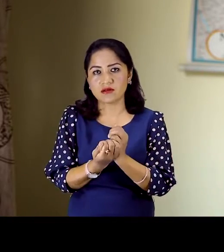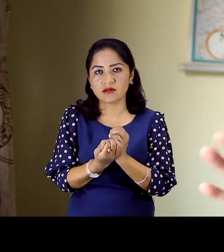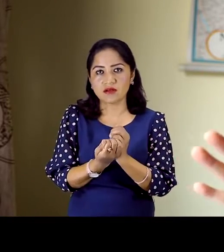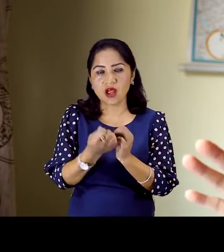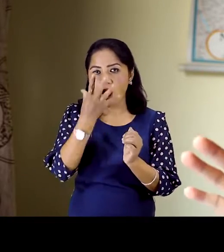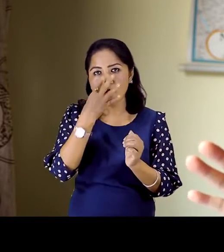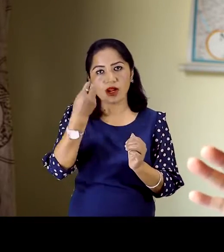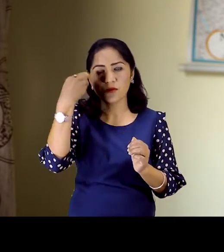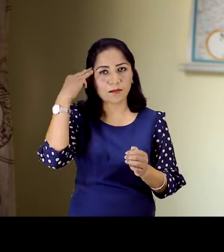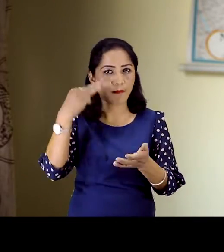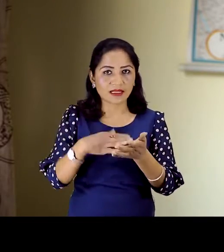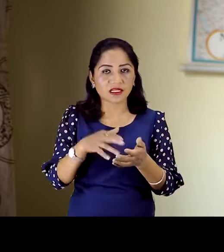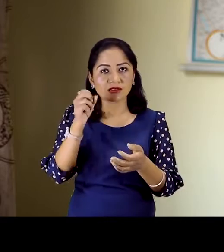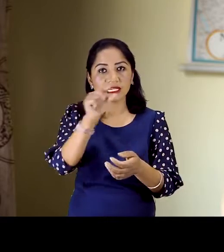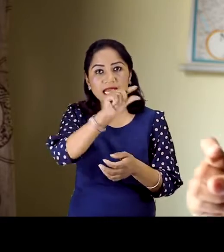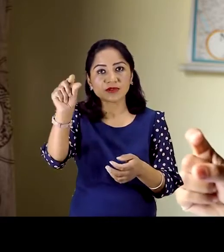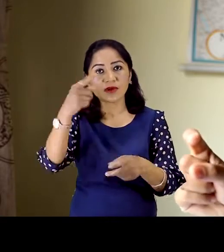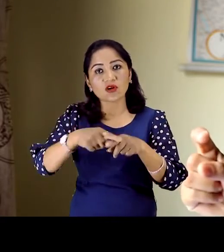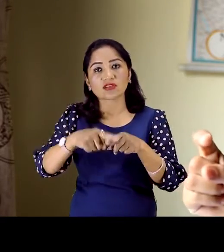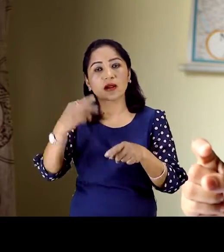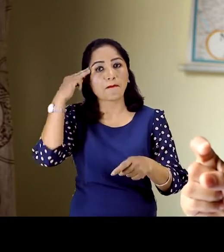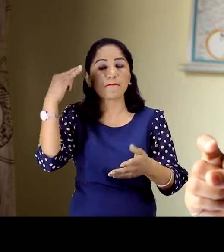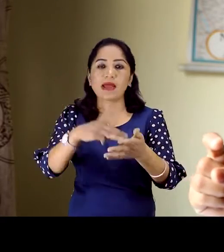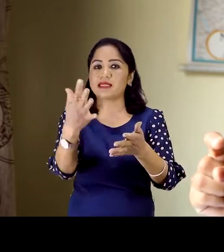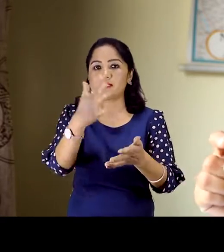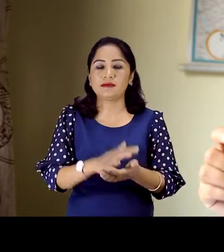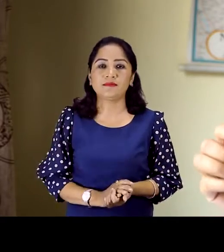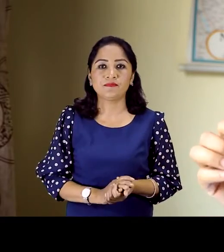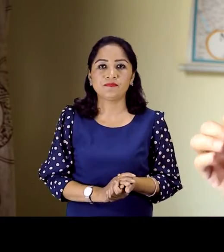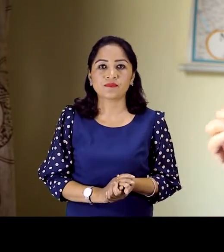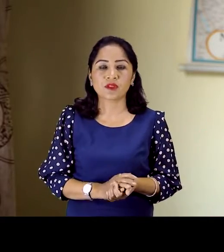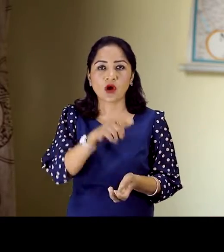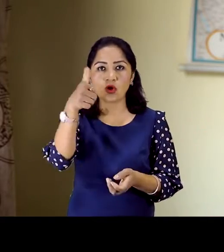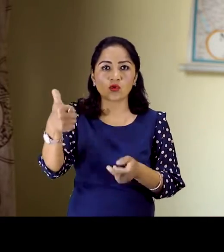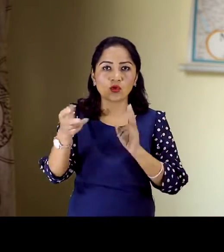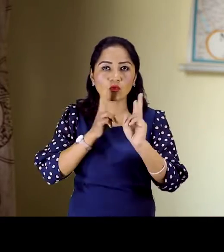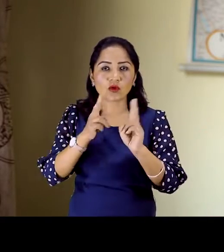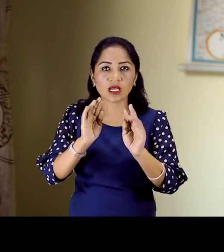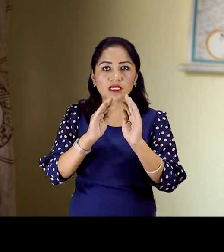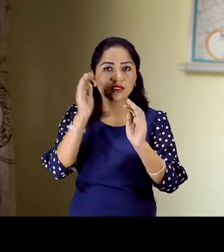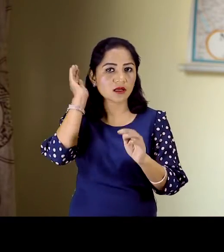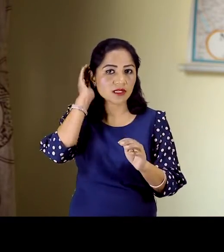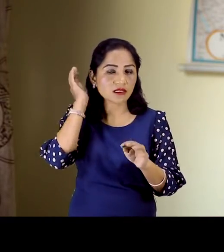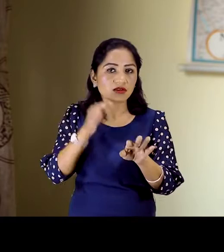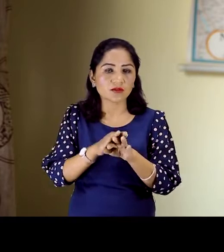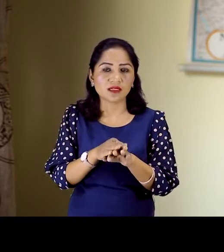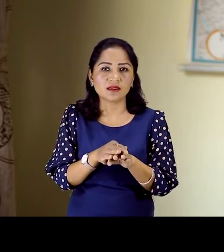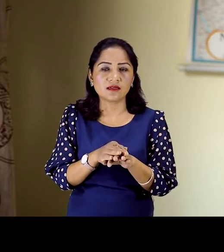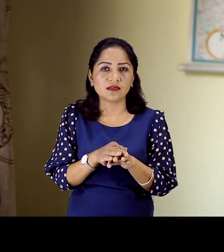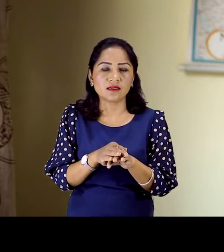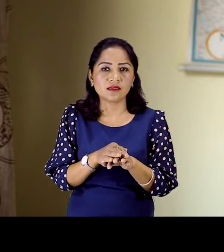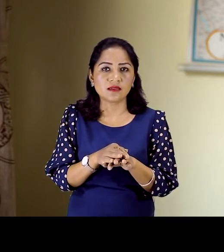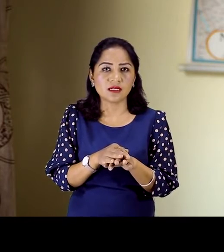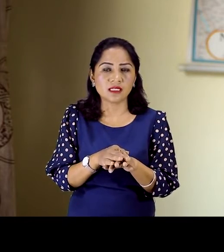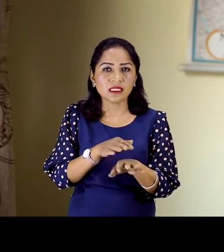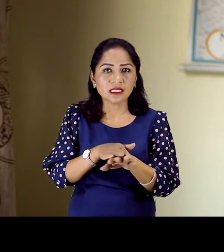मा बनाओ, में जा भूलने नगी को आरे गए भपकुराया की लिच्धु आप